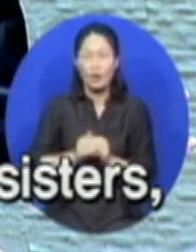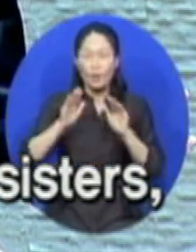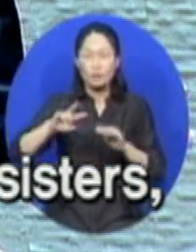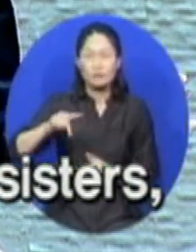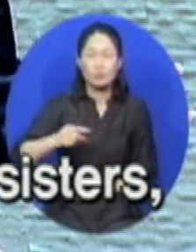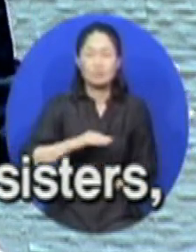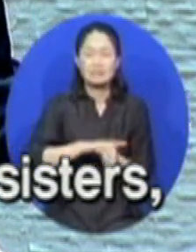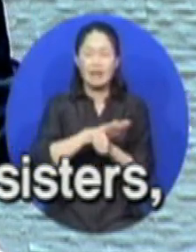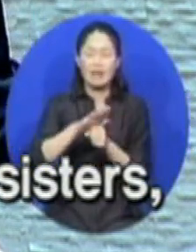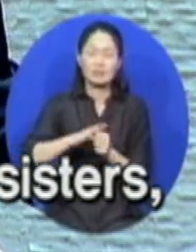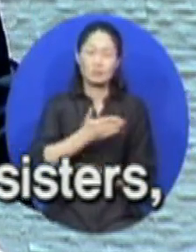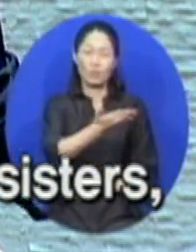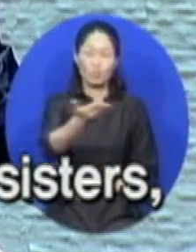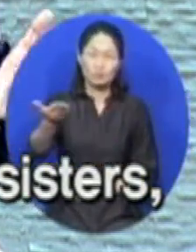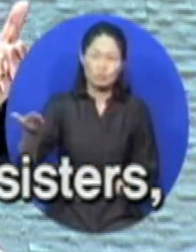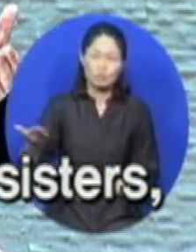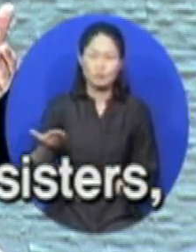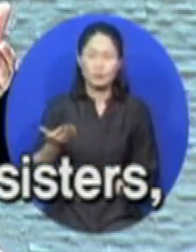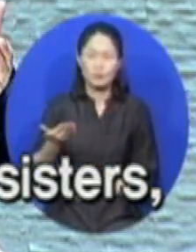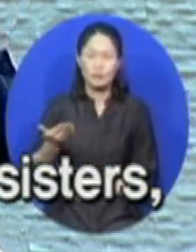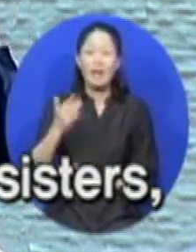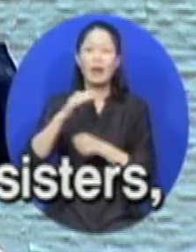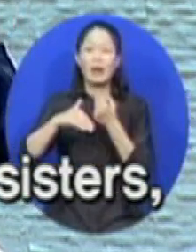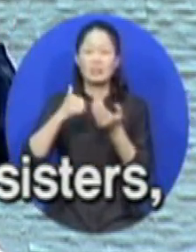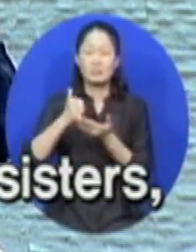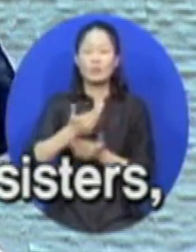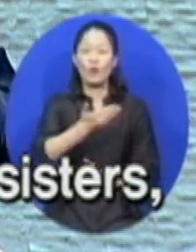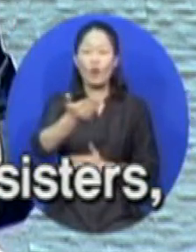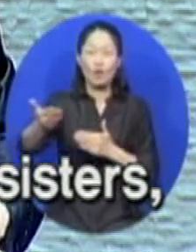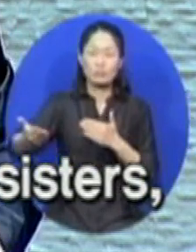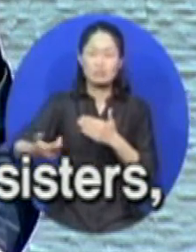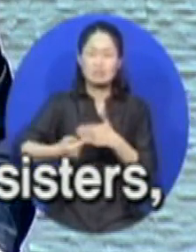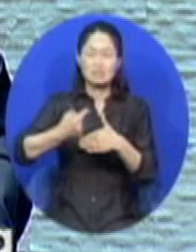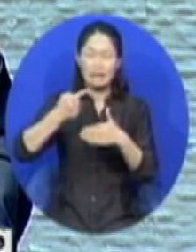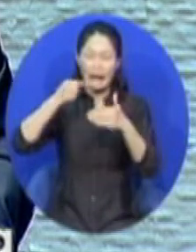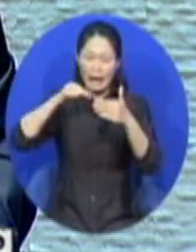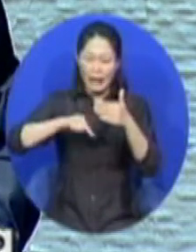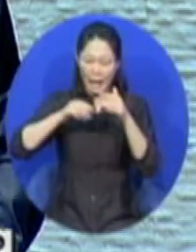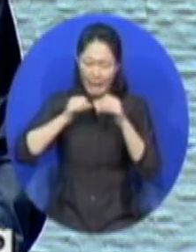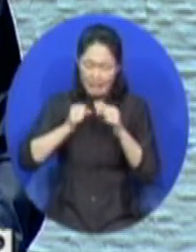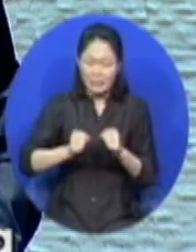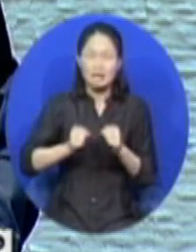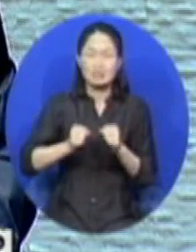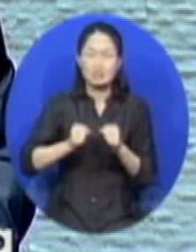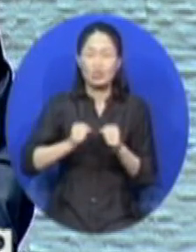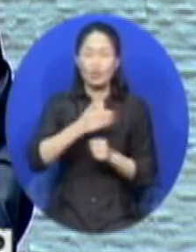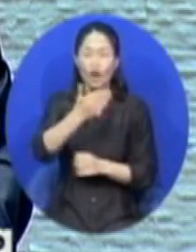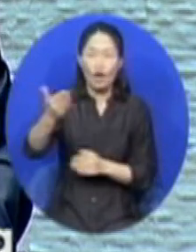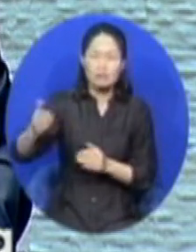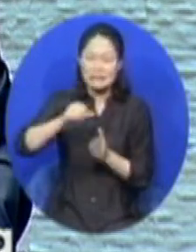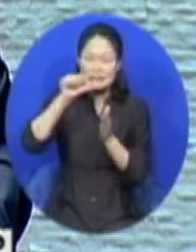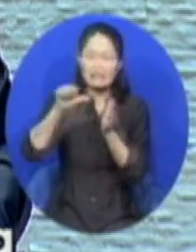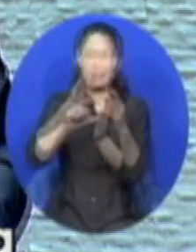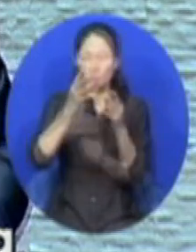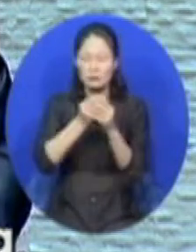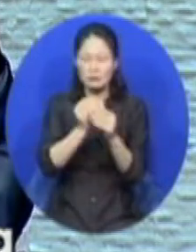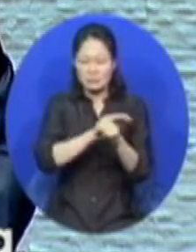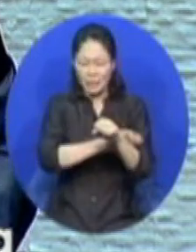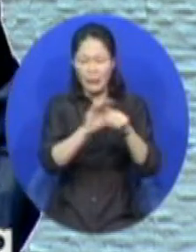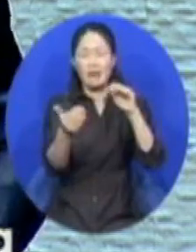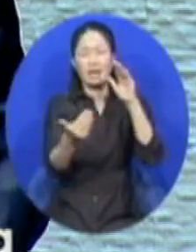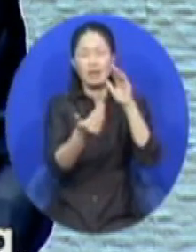여러분 하나님은 여러분 안에 계셔서 여러분이 2정을 여러분 보다가 사랑하세요